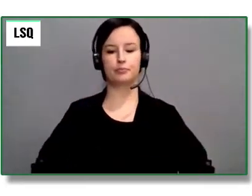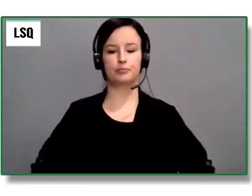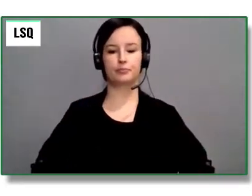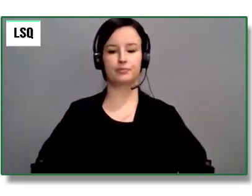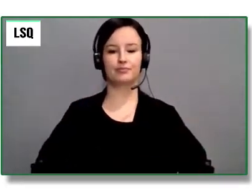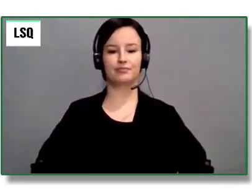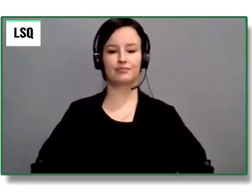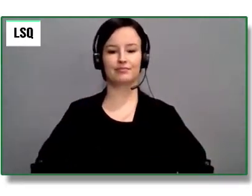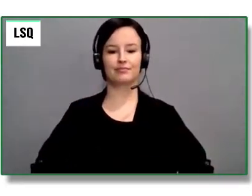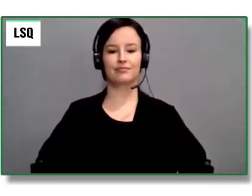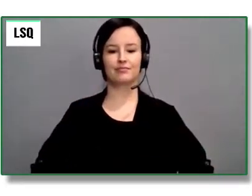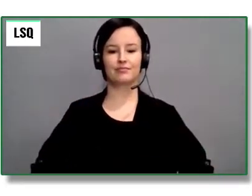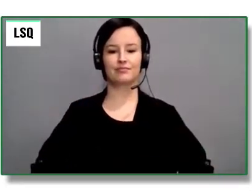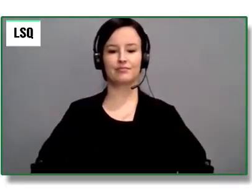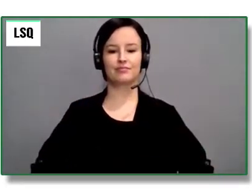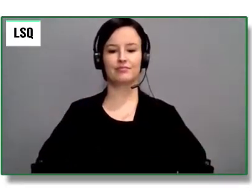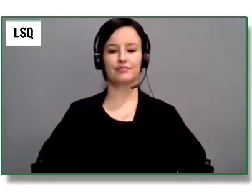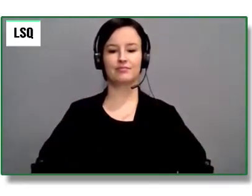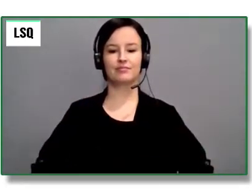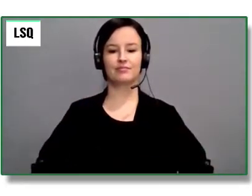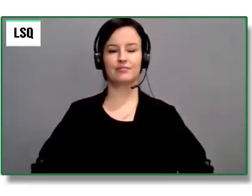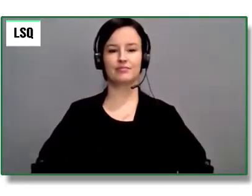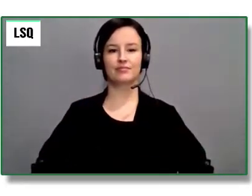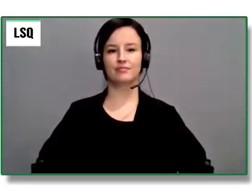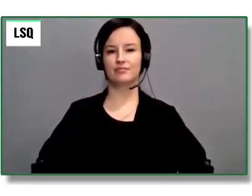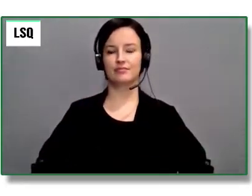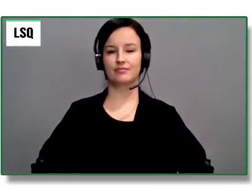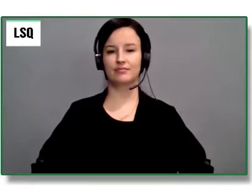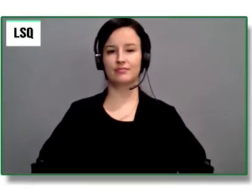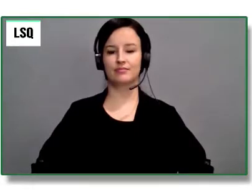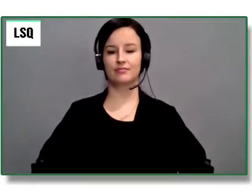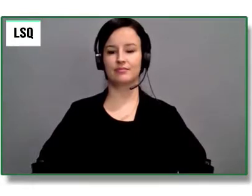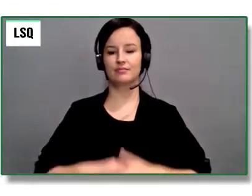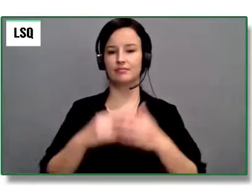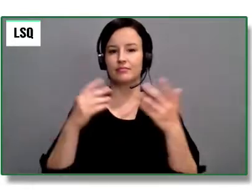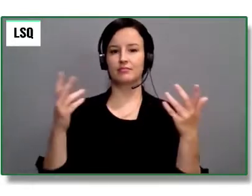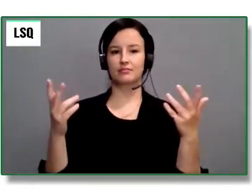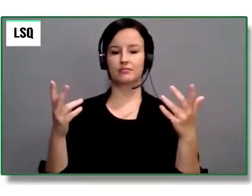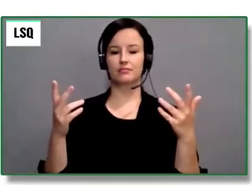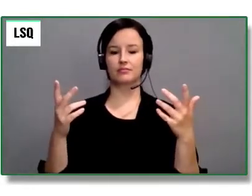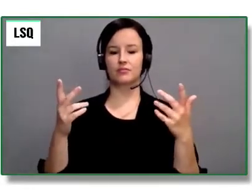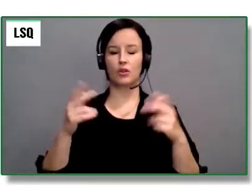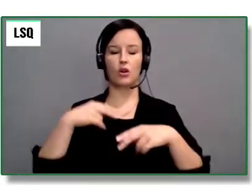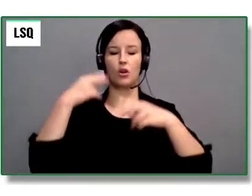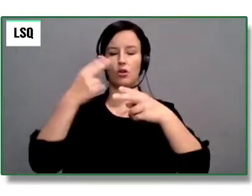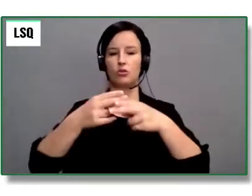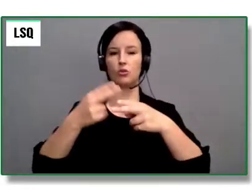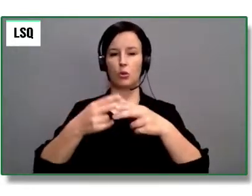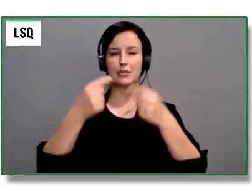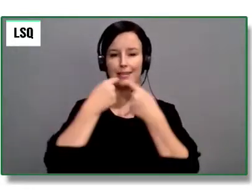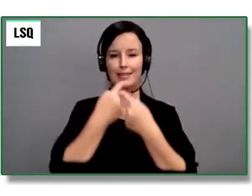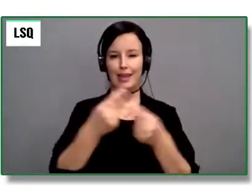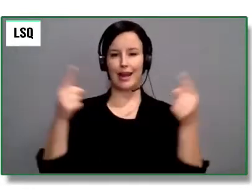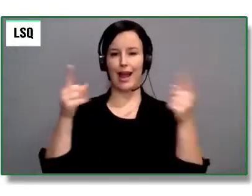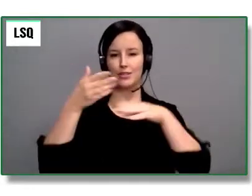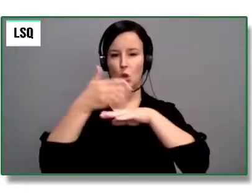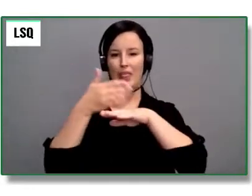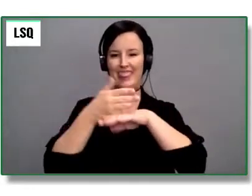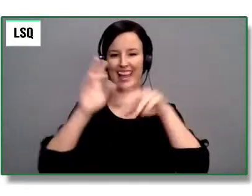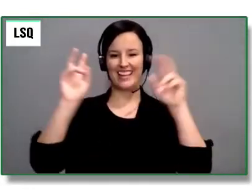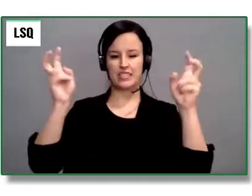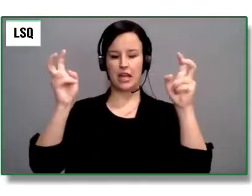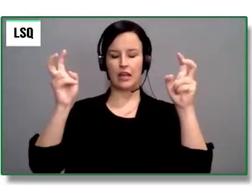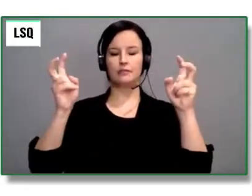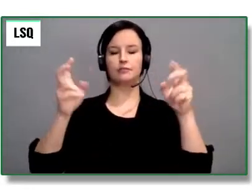Cette prochaine diapo, qui est nommée donc déclaration d'accès, c'est du texte noir sur un